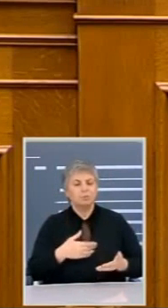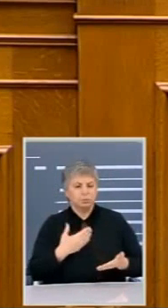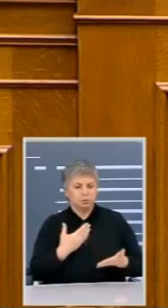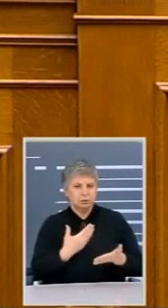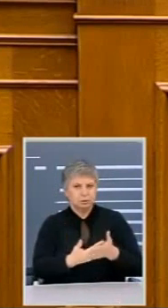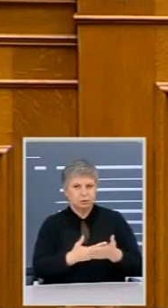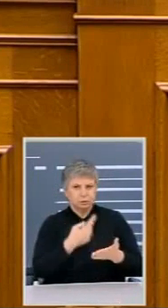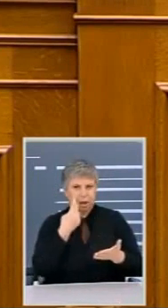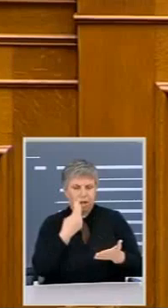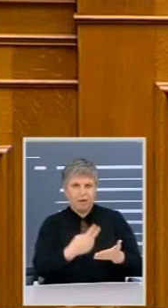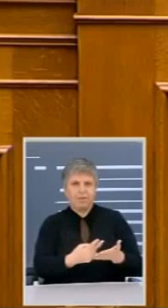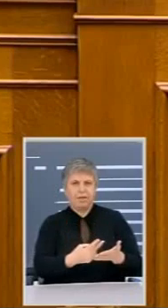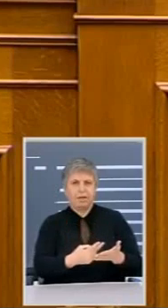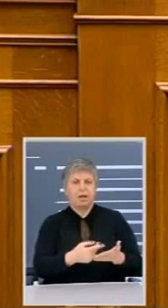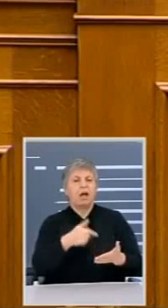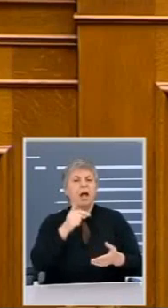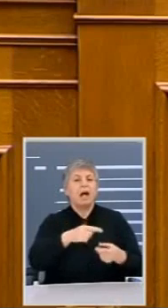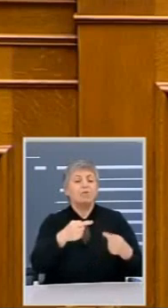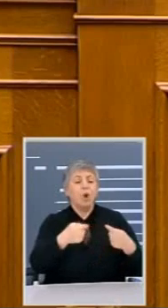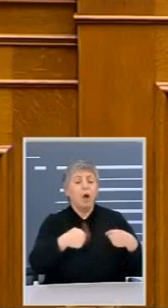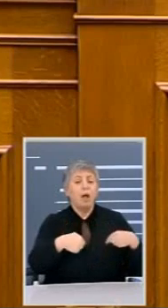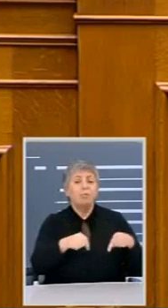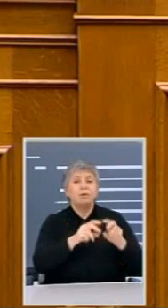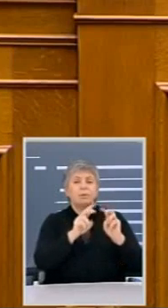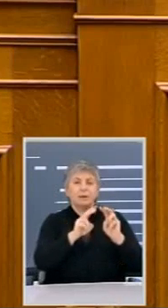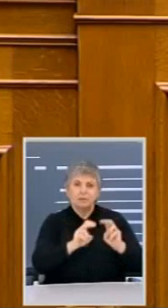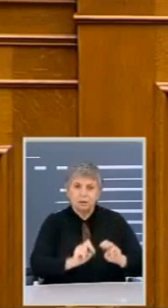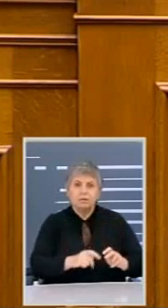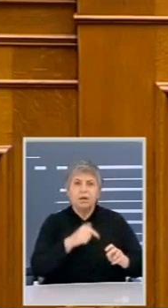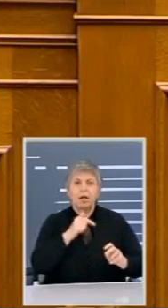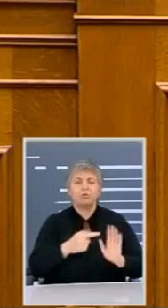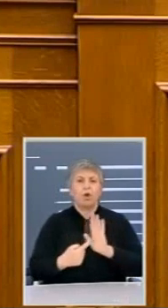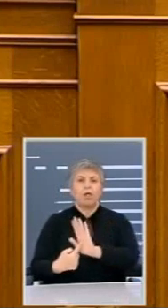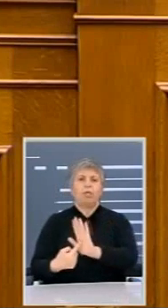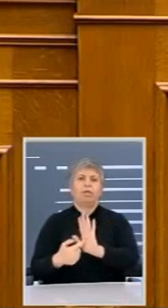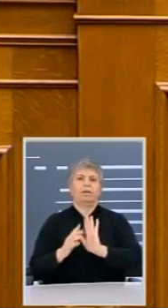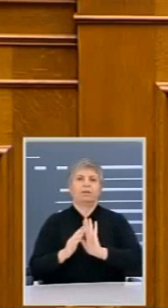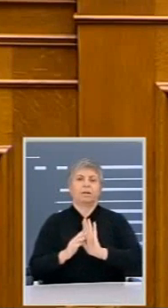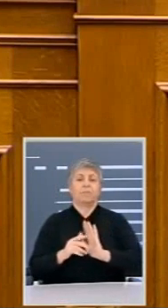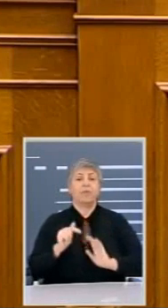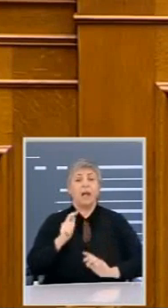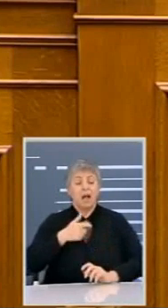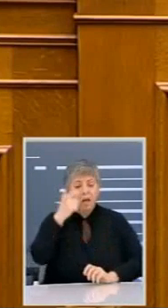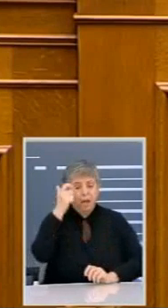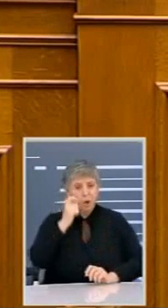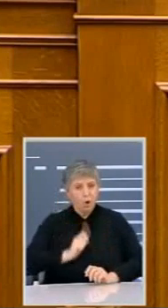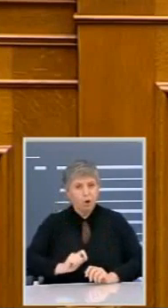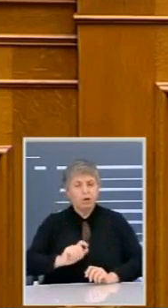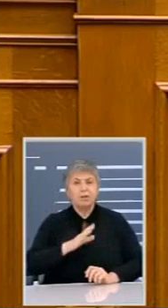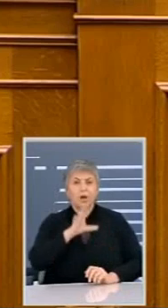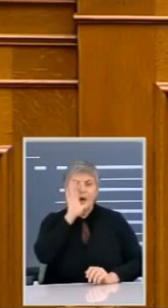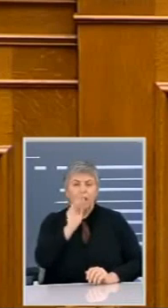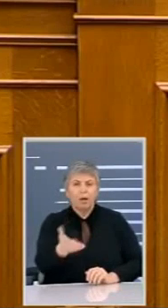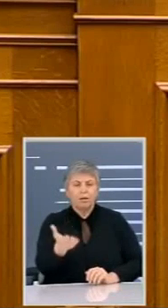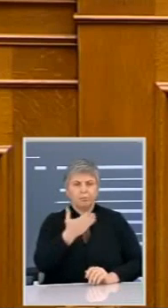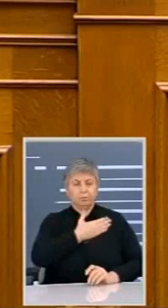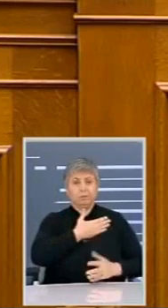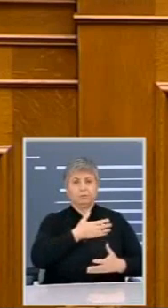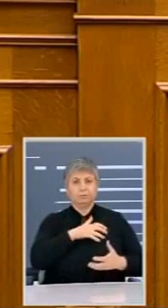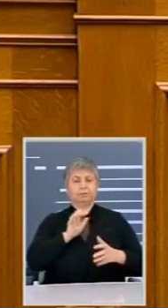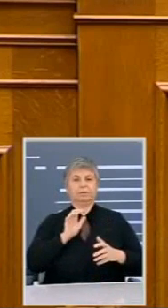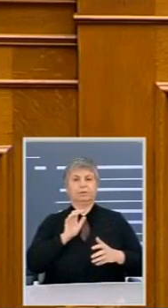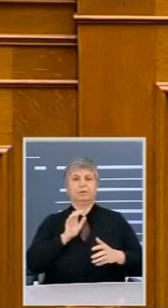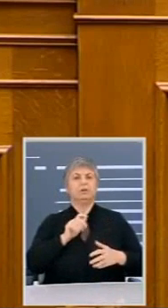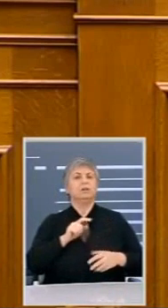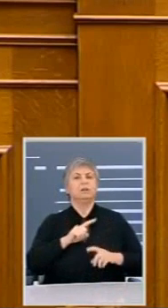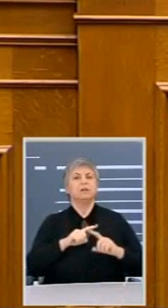Αυτό έκανε η Εξεταστική Επιτροπή. Αλλά εκείνο που σε μένα προσωπικά προκάλεσε μεγάλο σοκ και δέος είναι